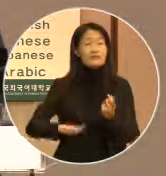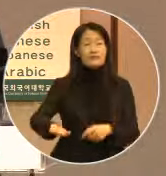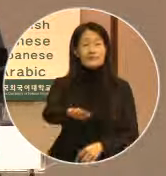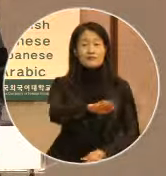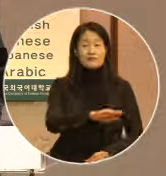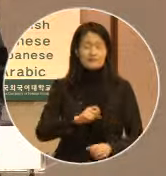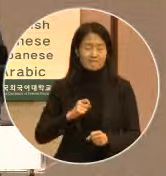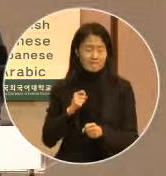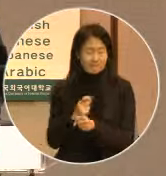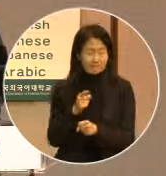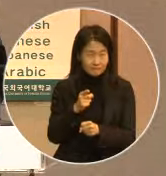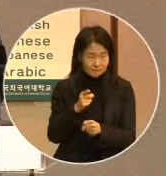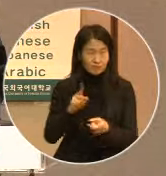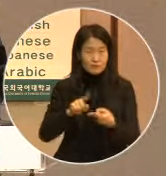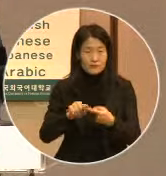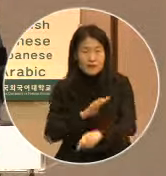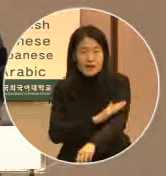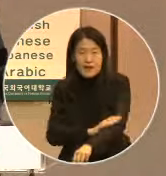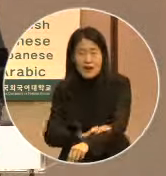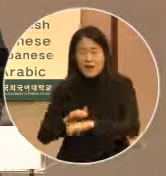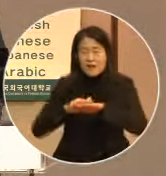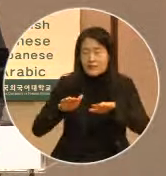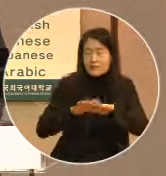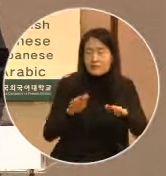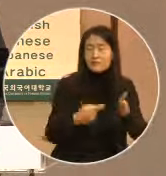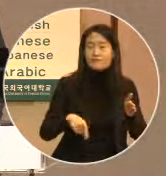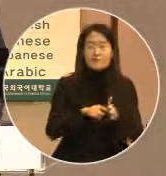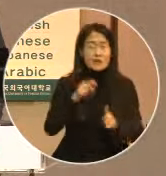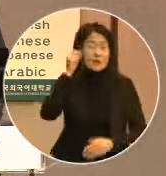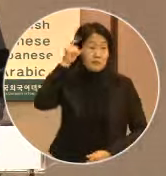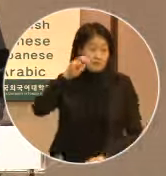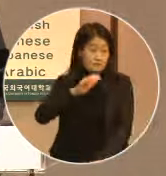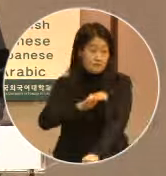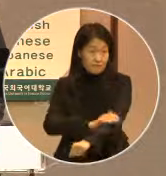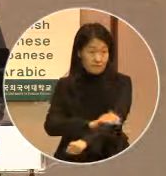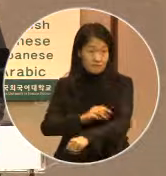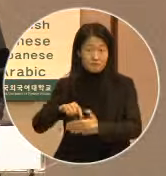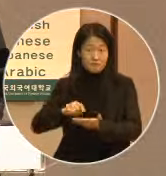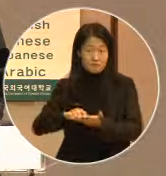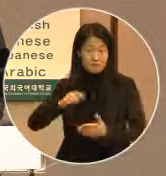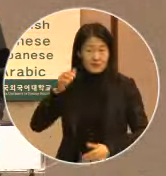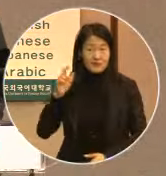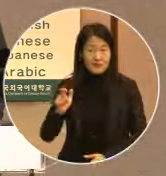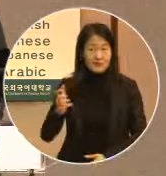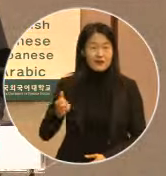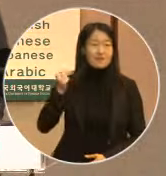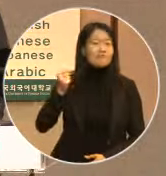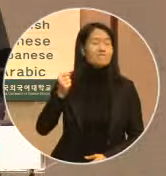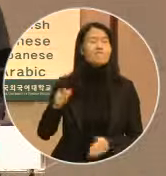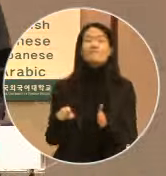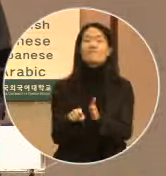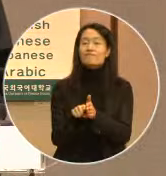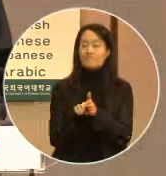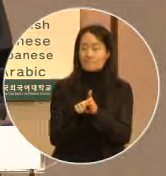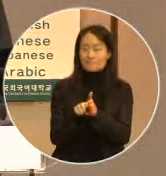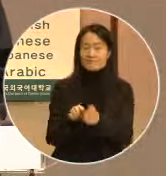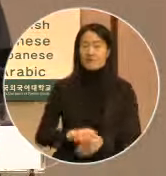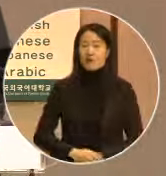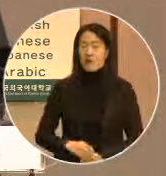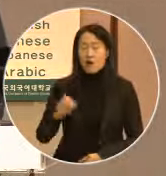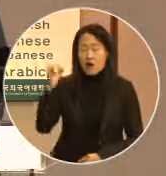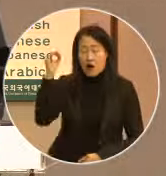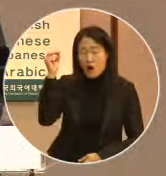여러분들은 이미 그것들을 잘 헤쳐나갈 수 있는 지혜와 투기를 지녔다고 저는 믿습니다.